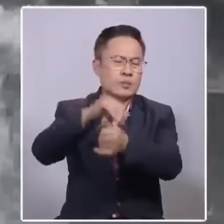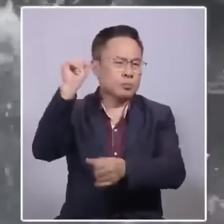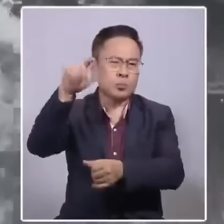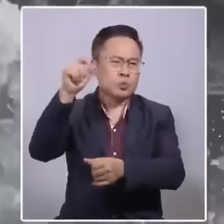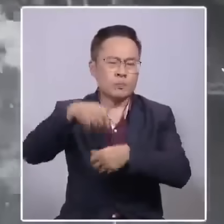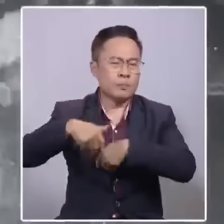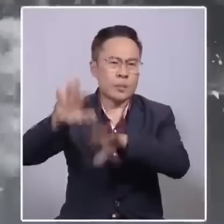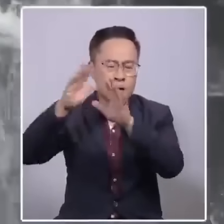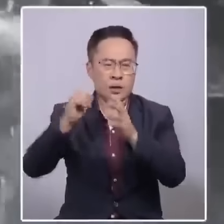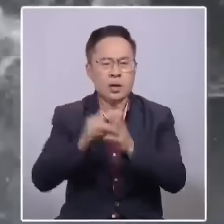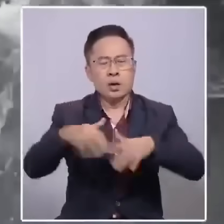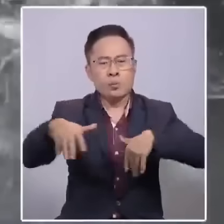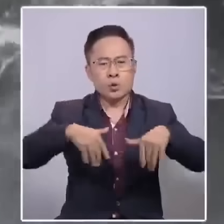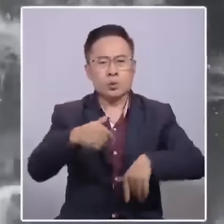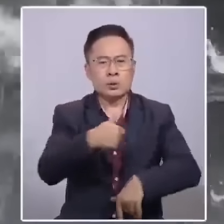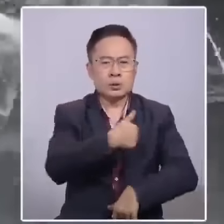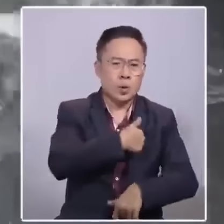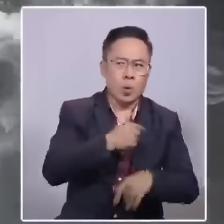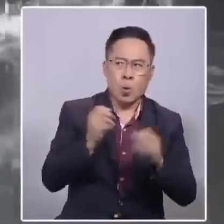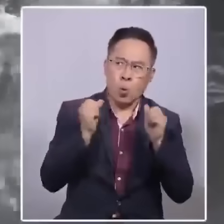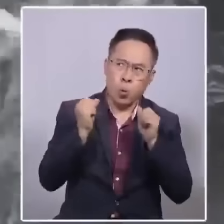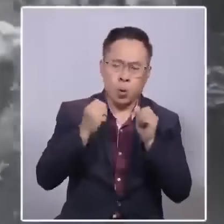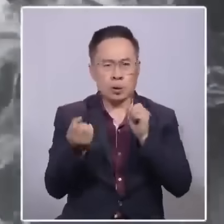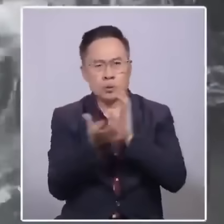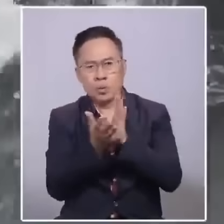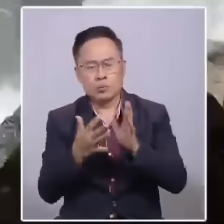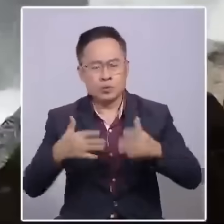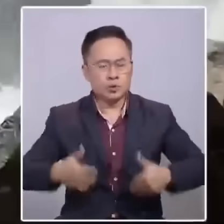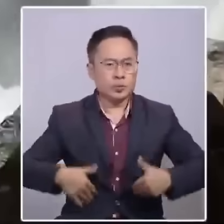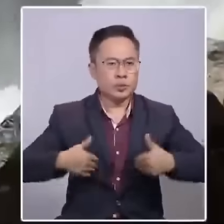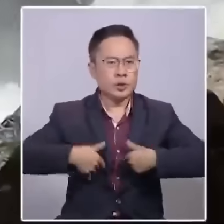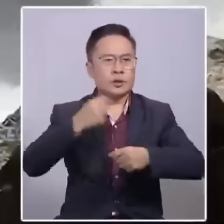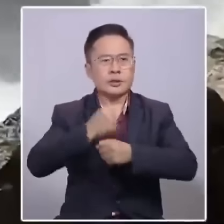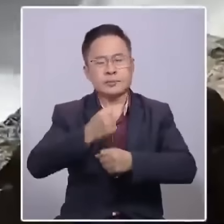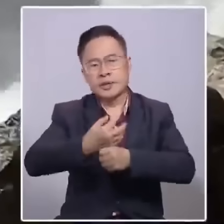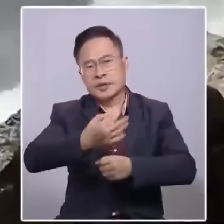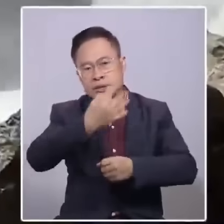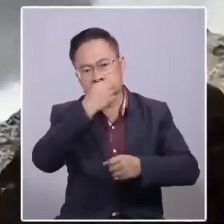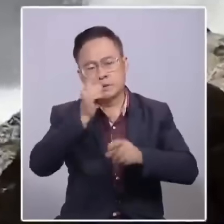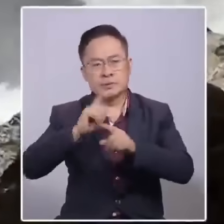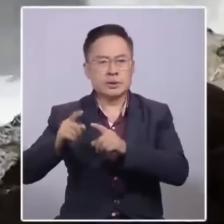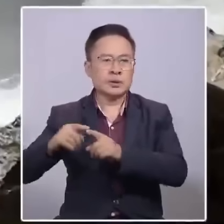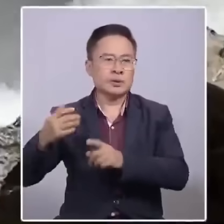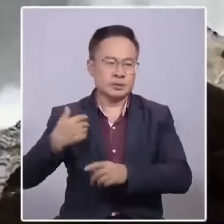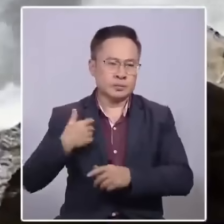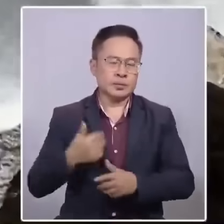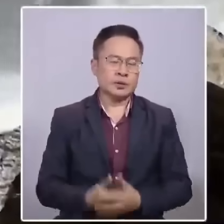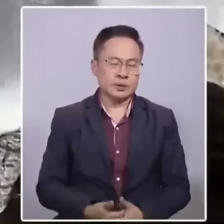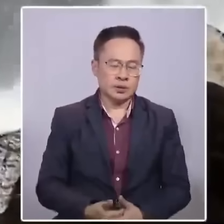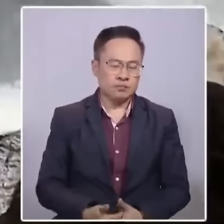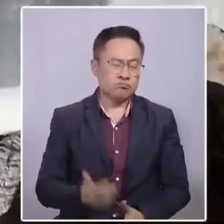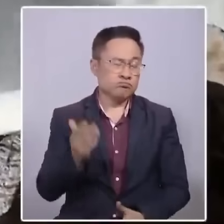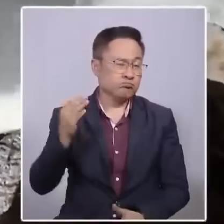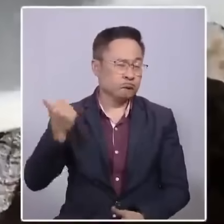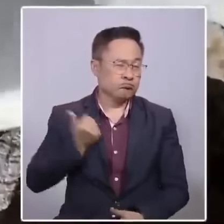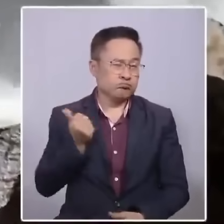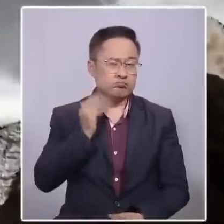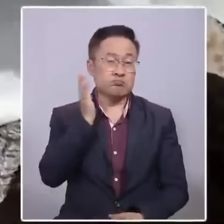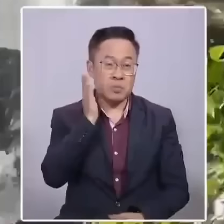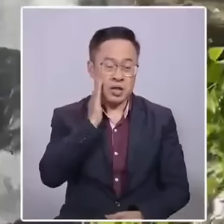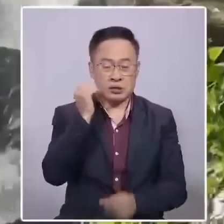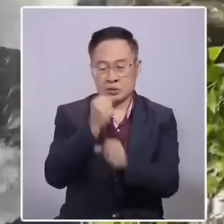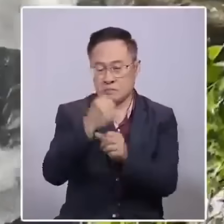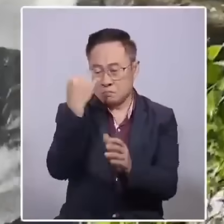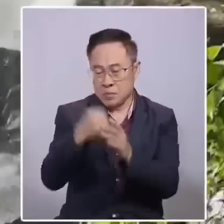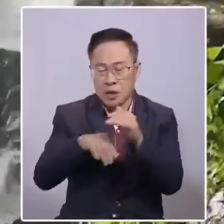สุดชาวบ้านจะได้สบายใจมากขึ้นจะได้ทำมาหากินได้อย่างสบายใจครับนี่เป็นนักโทษคดีอุกฉกรรจ์นะคะ 2-3